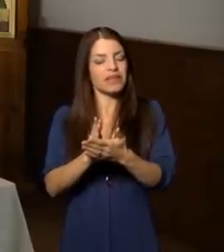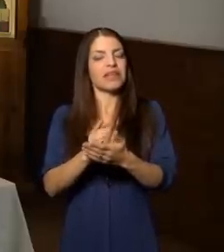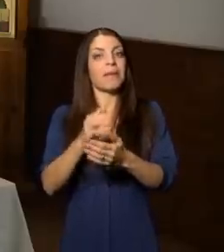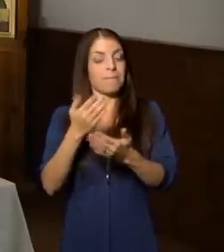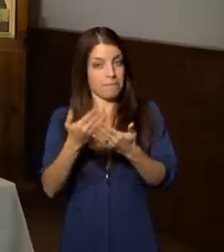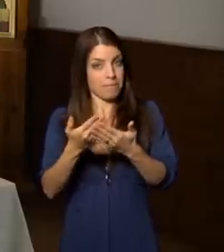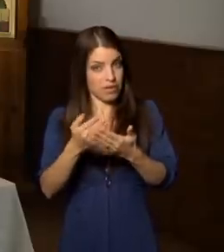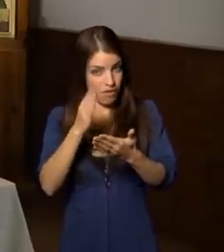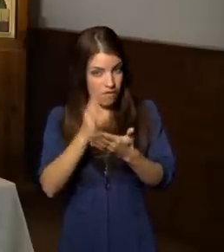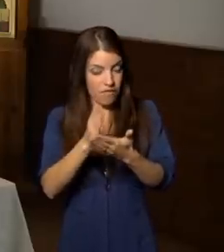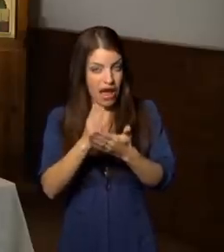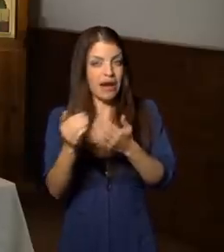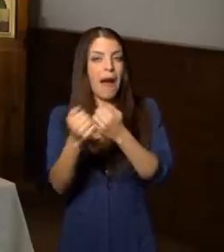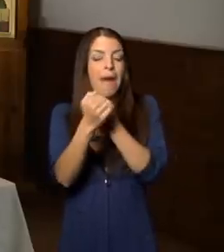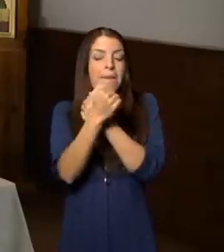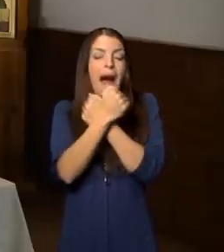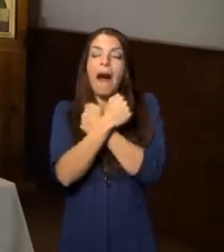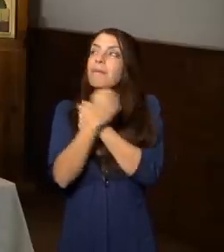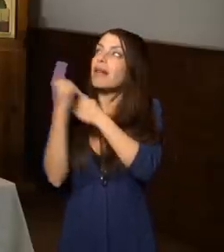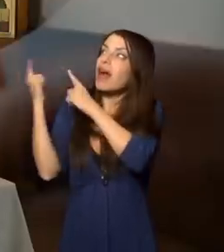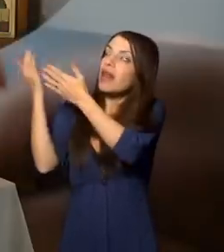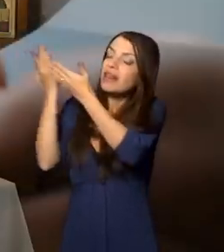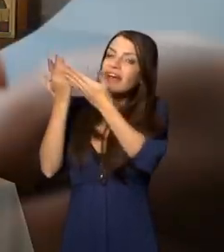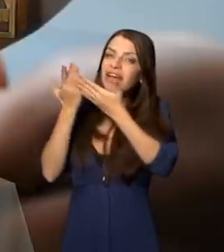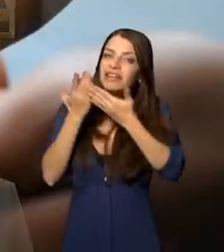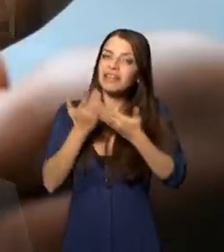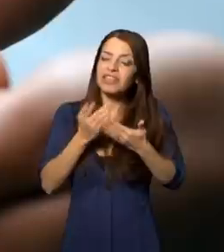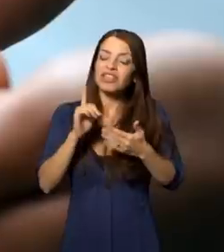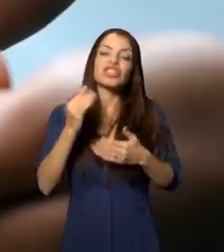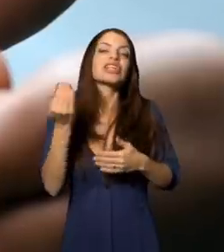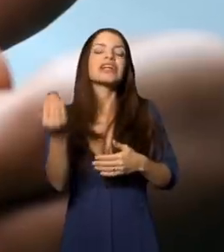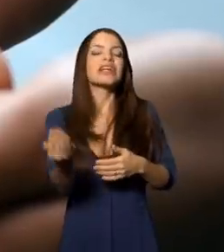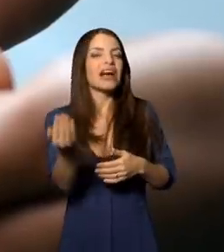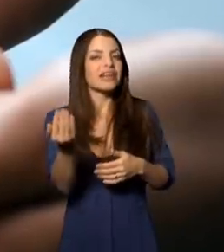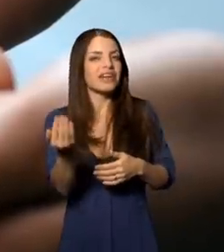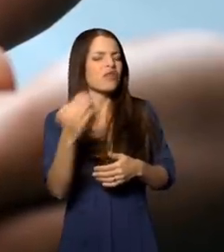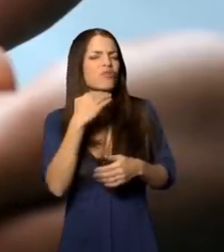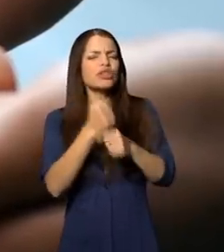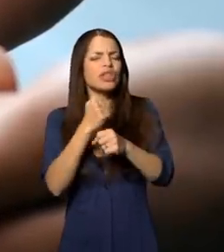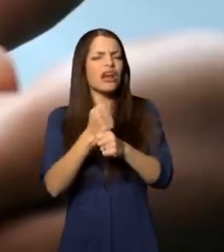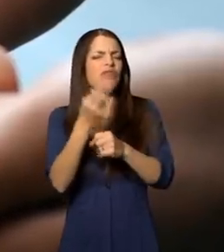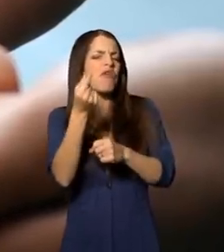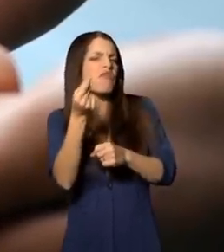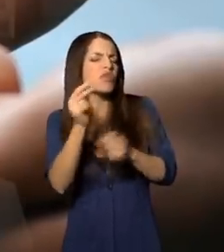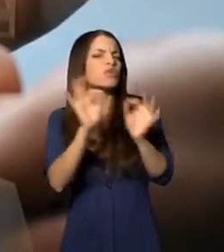tkun verament imħabba ġejja minn Alla. Karità, mhux filantropija